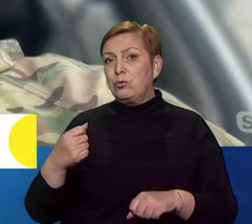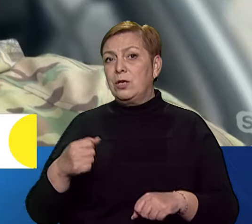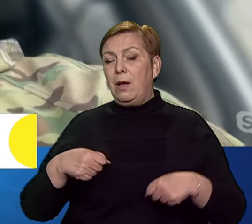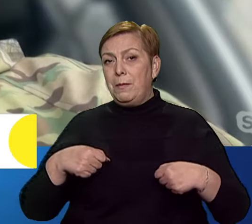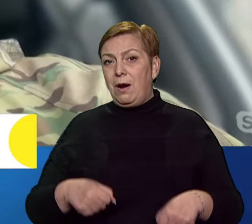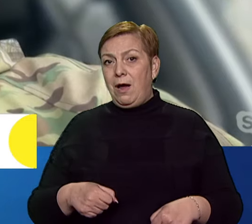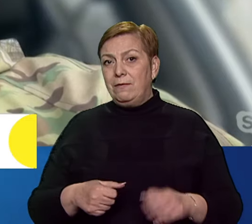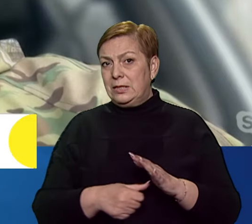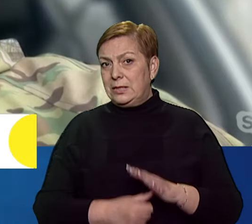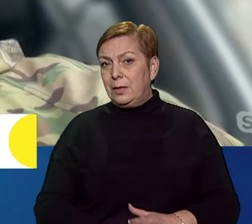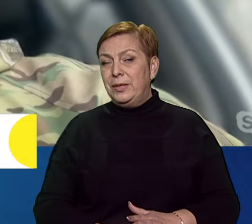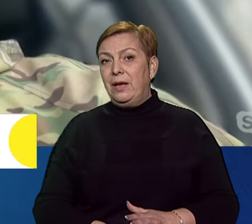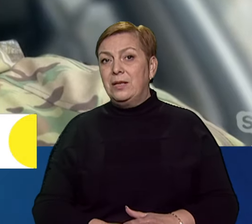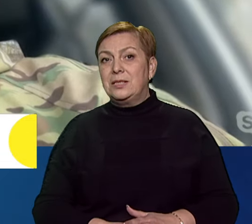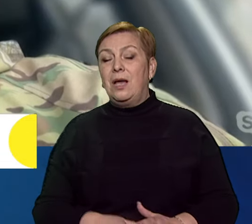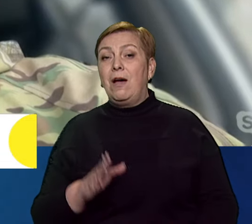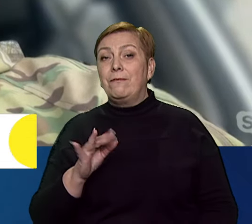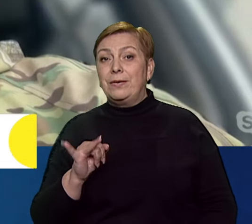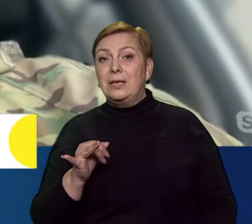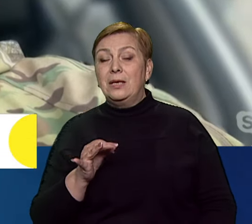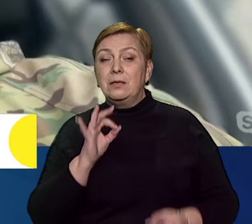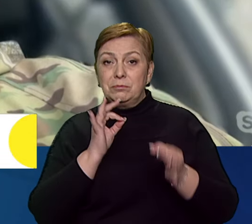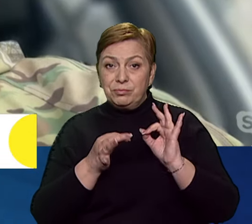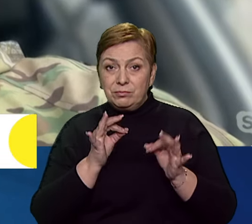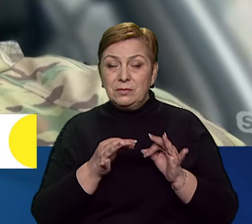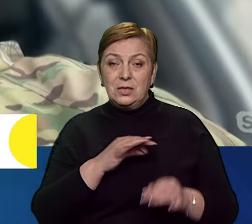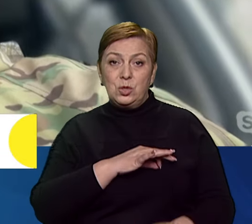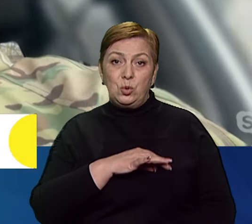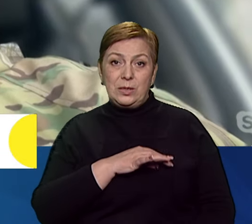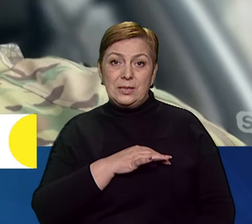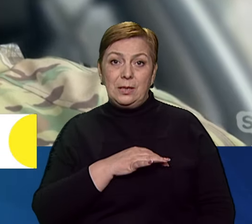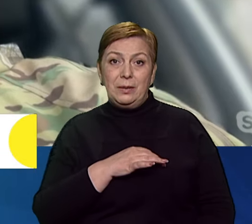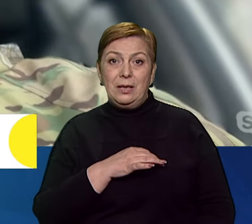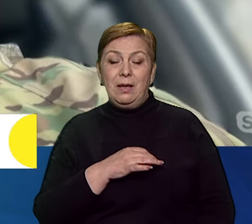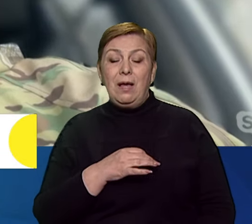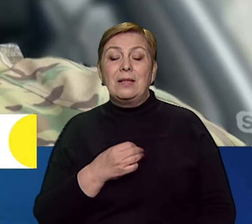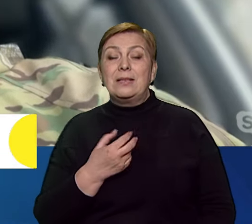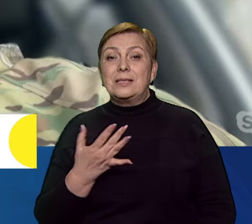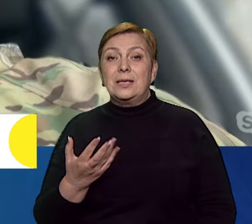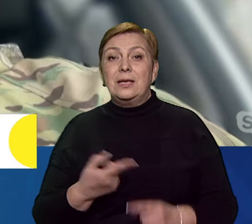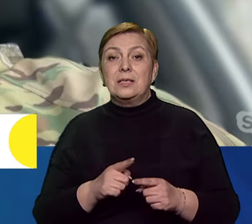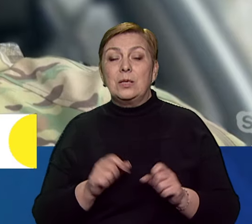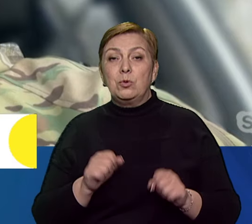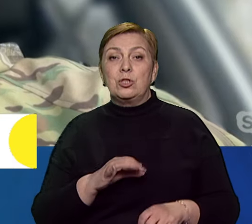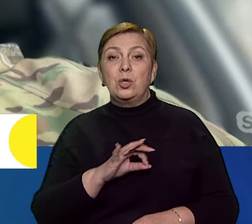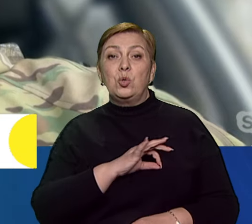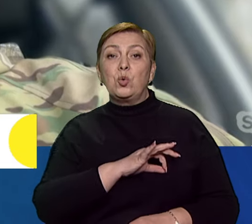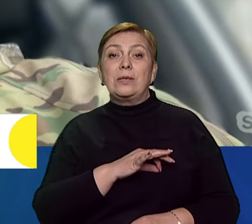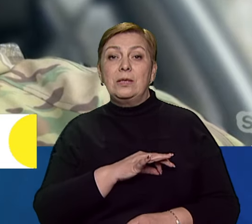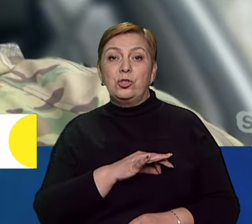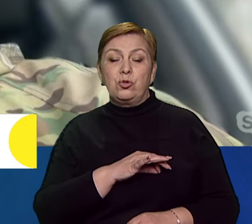дискримінацію навіть. Тобто, чи радились ви з юристами? Як ви бачите цю рішення? Скільки можна юридично це